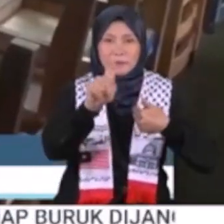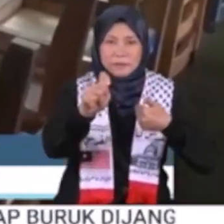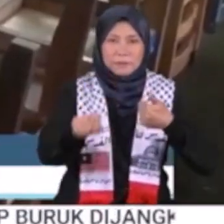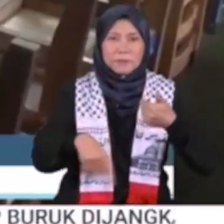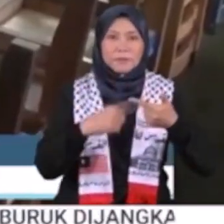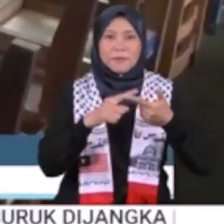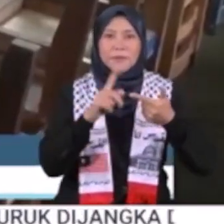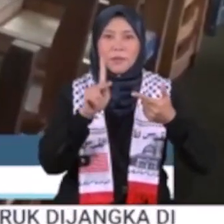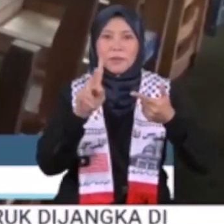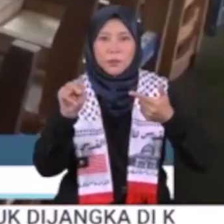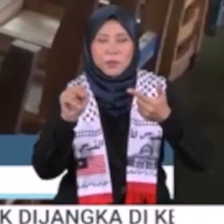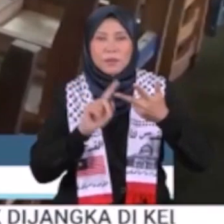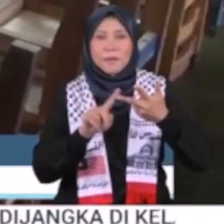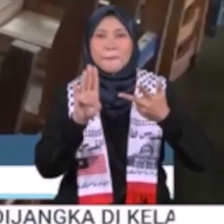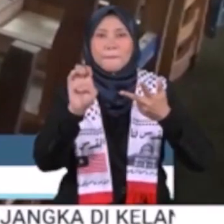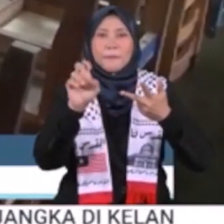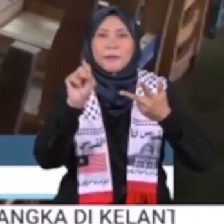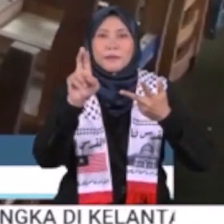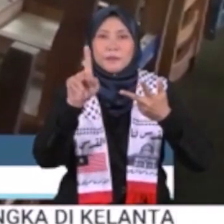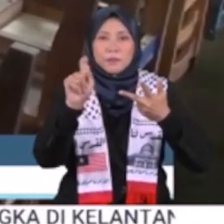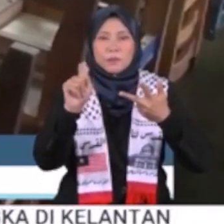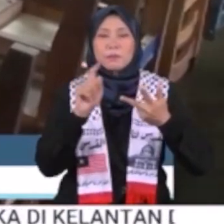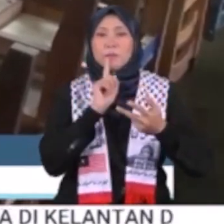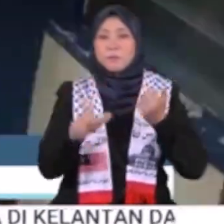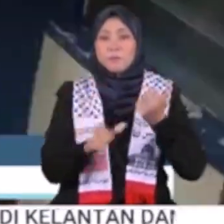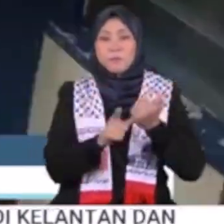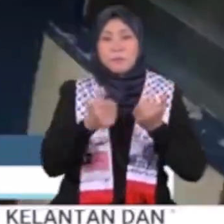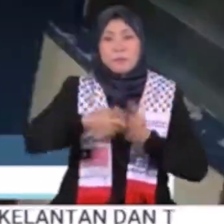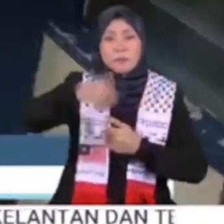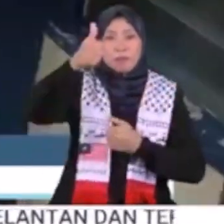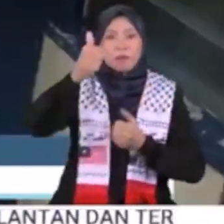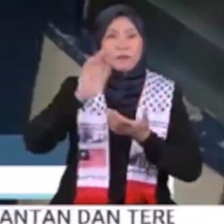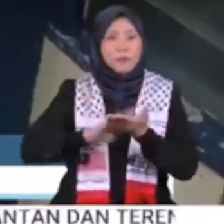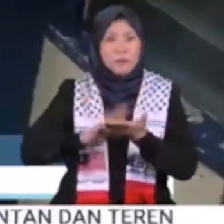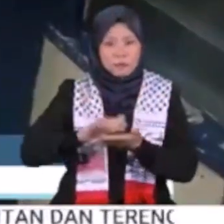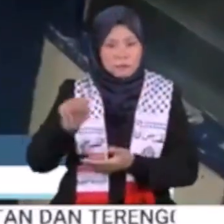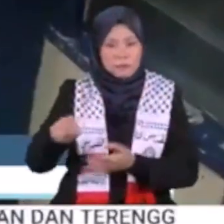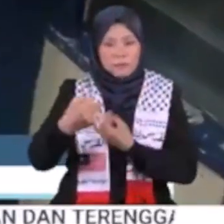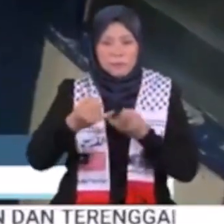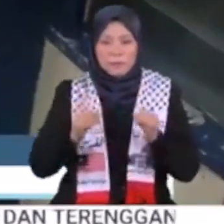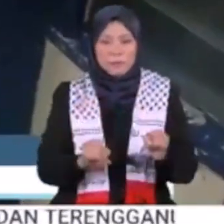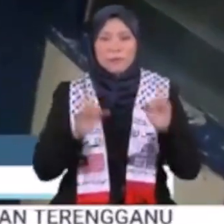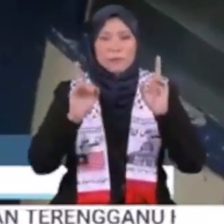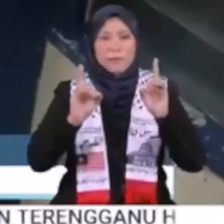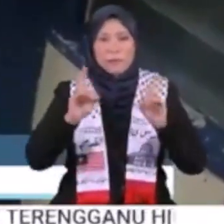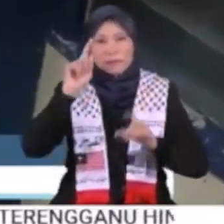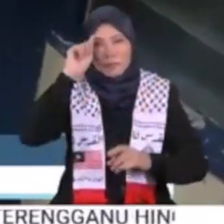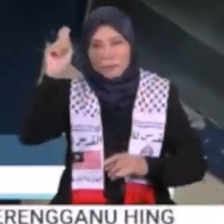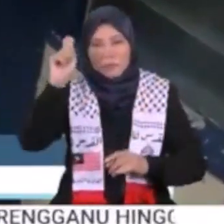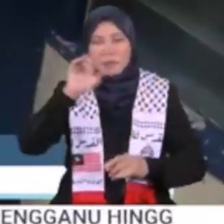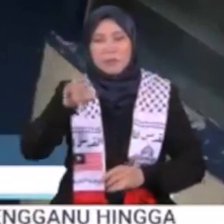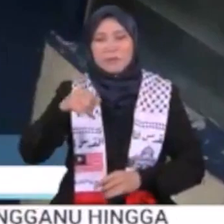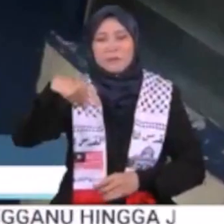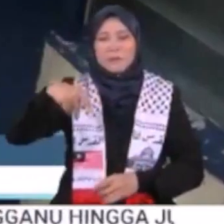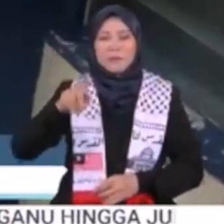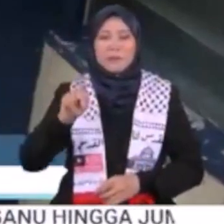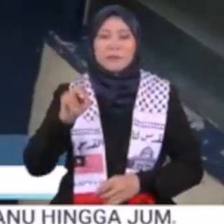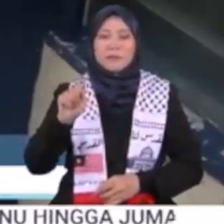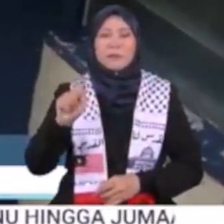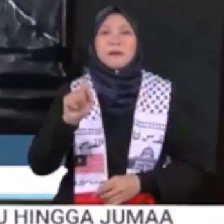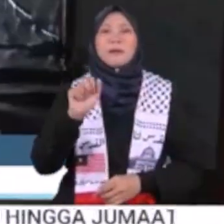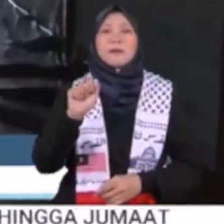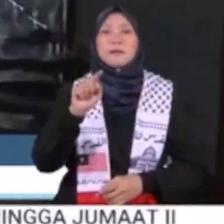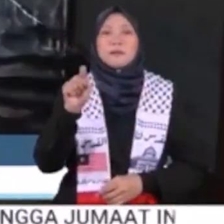Terengganu, Kuala Nerus dan Besut. Menurut Timbalan Pengarah Sektor Pengurusan Sekolah, Jabatan Pendidikan Negeri Terengganu Jpnt,